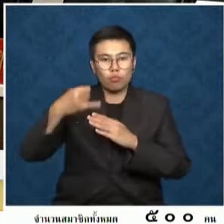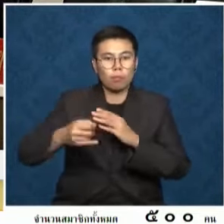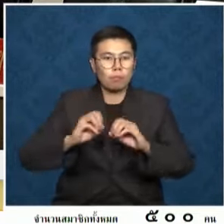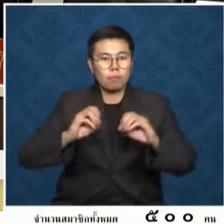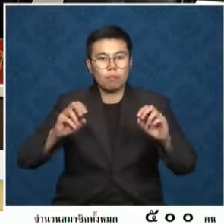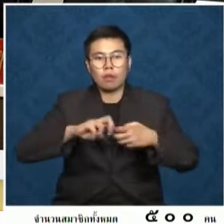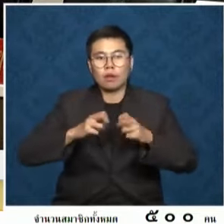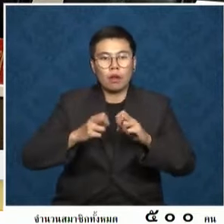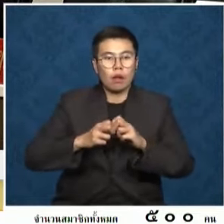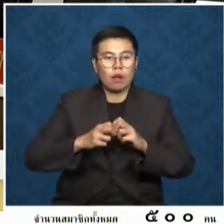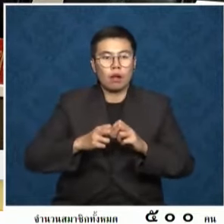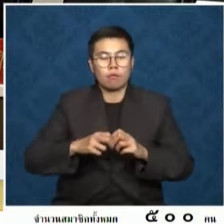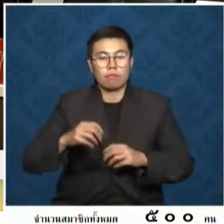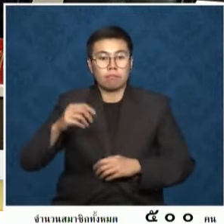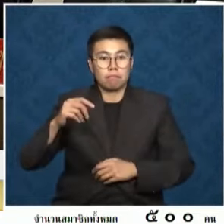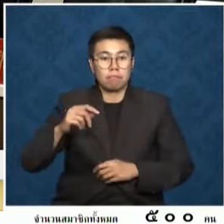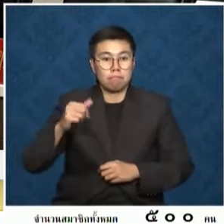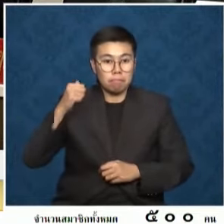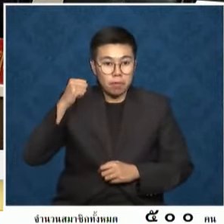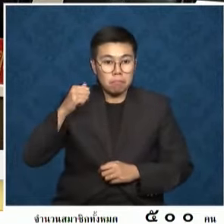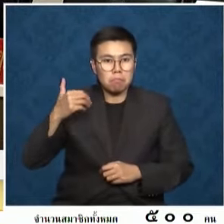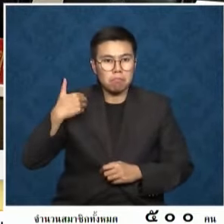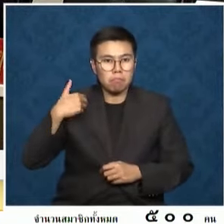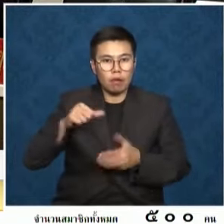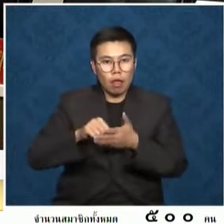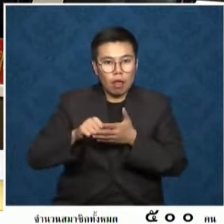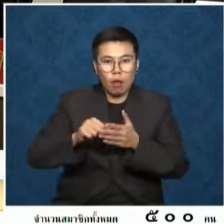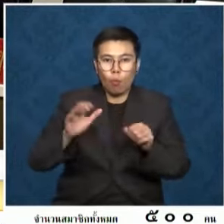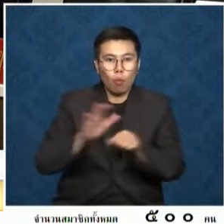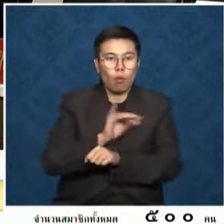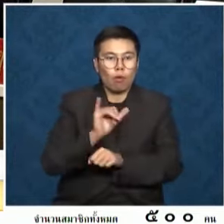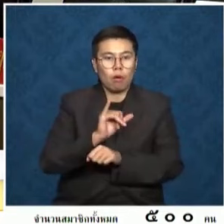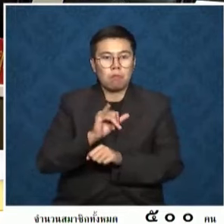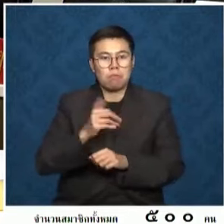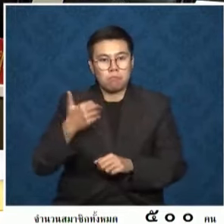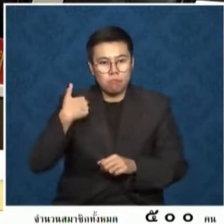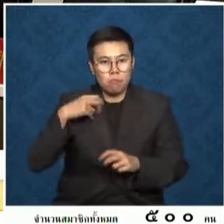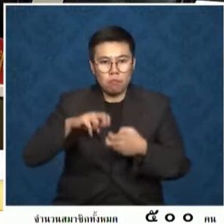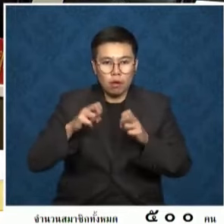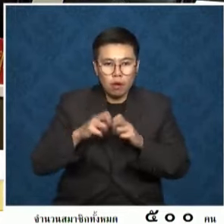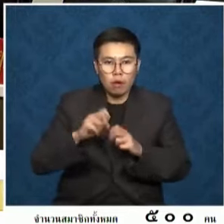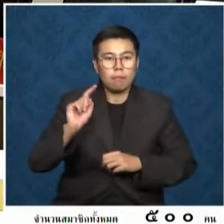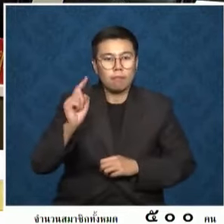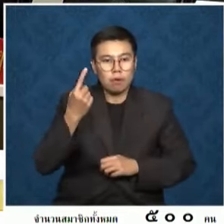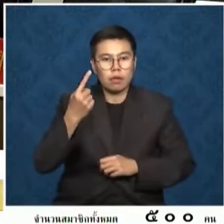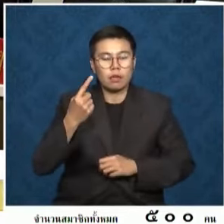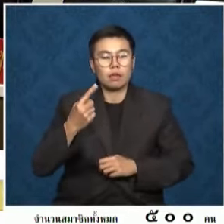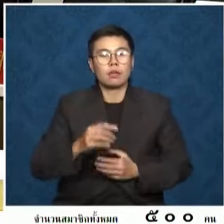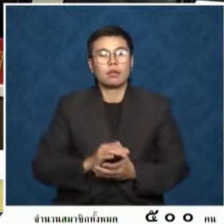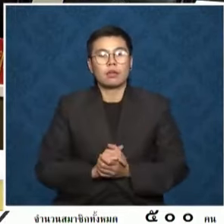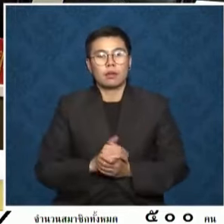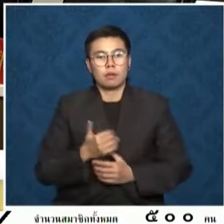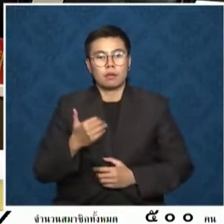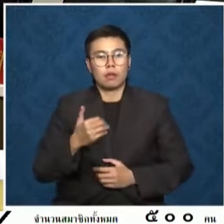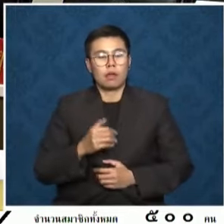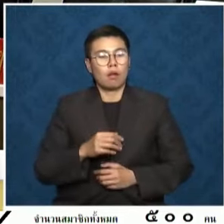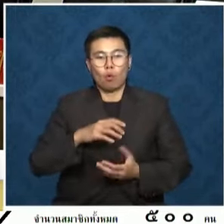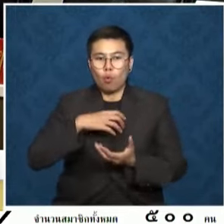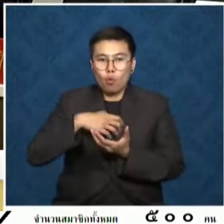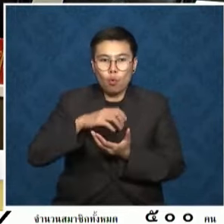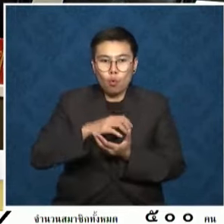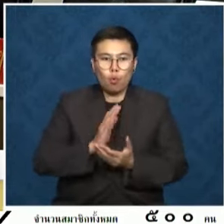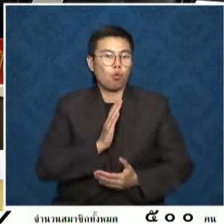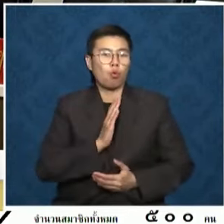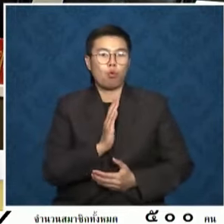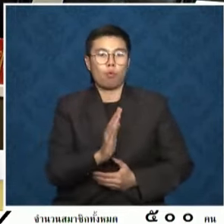าเดิมยังไม่แก้ปัญหาใหม่กำลังจะมาท่านประธานครับพูดกันอย่างตรงไปตรงมา